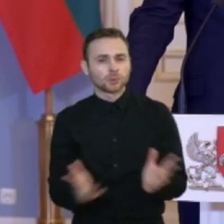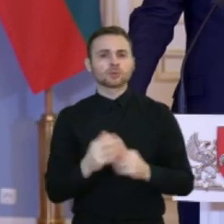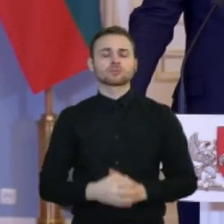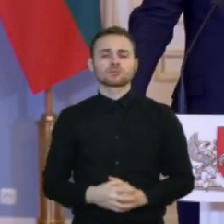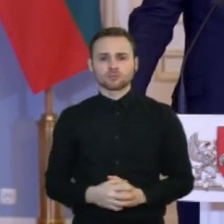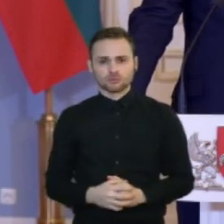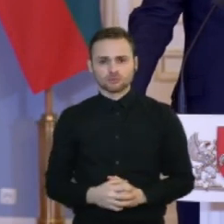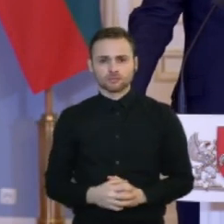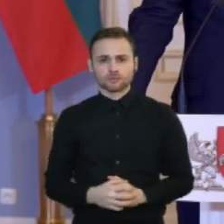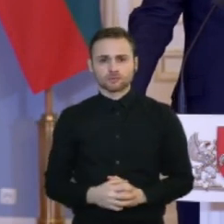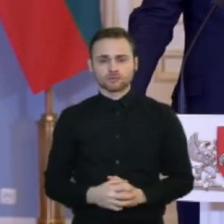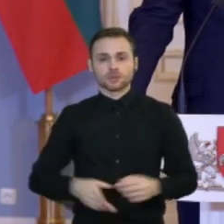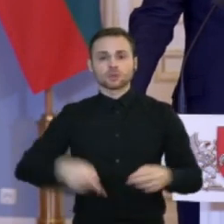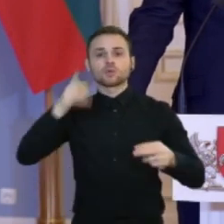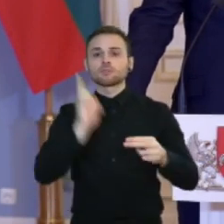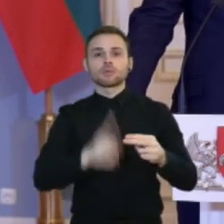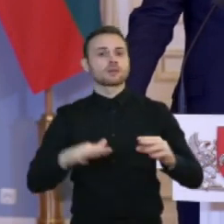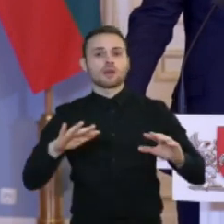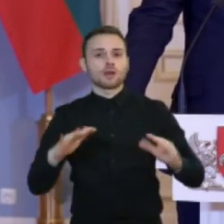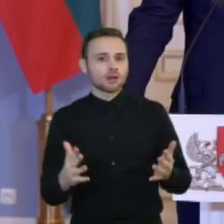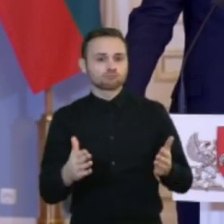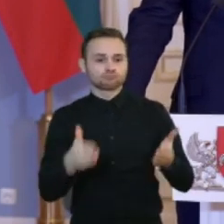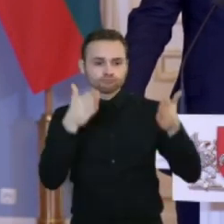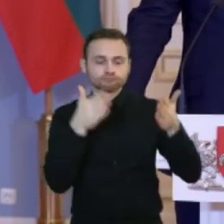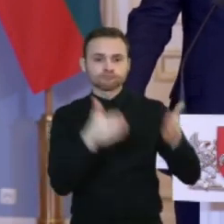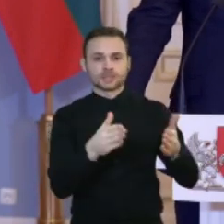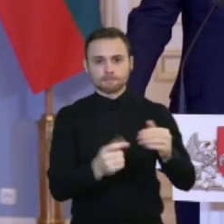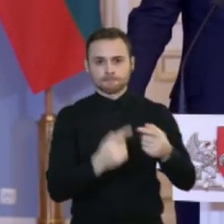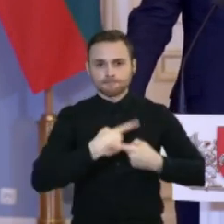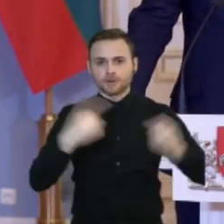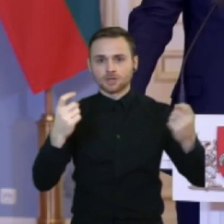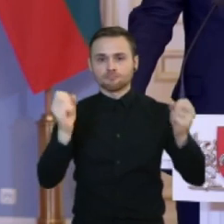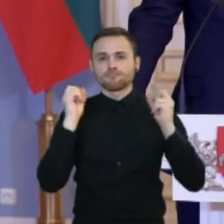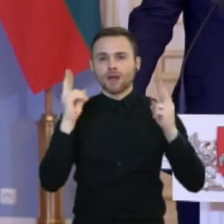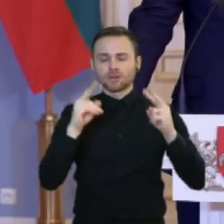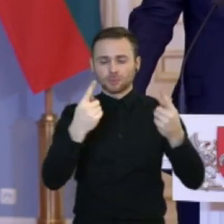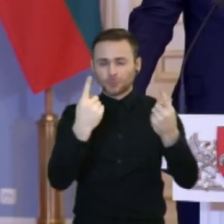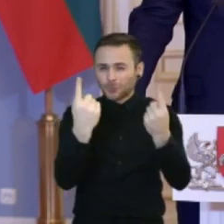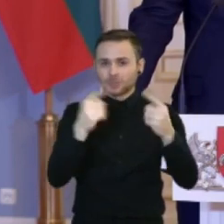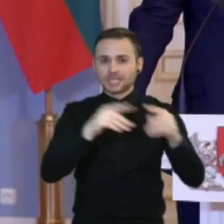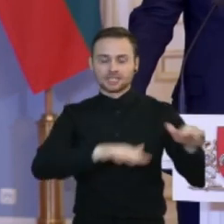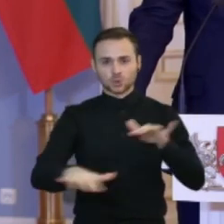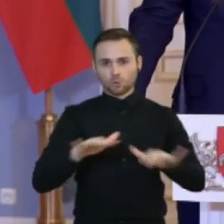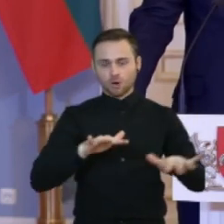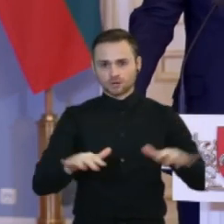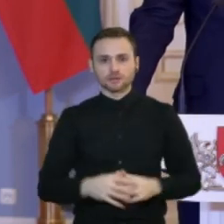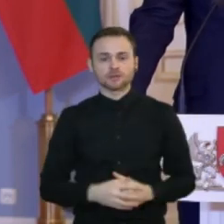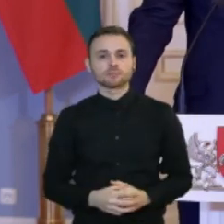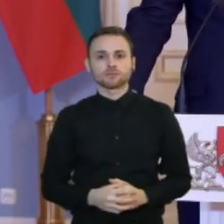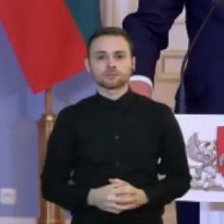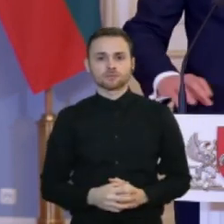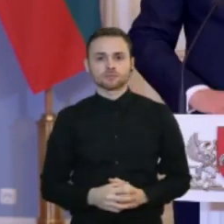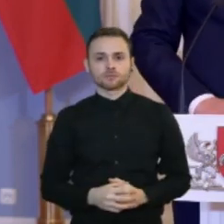tai nukreiptas ir sprendimas nepaprastosios padėties, į būtent stiprinimą ir reagavimą